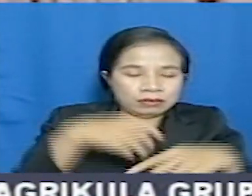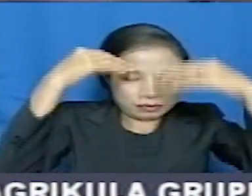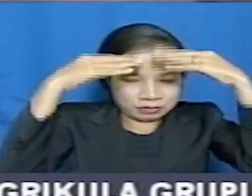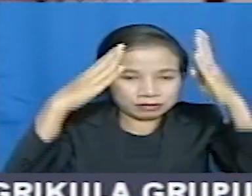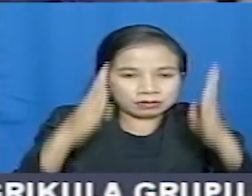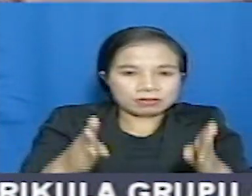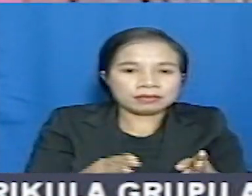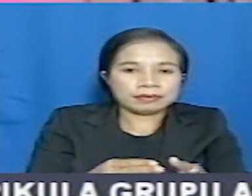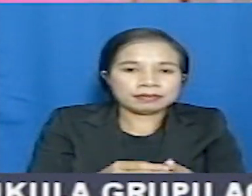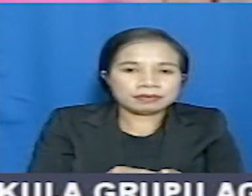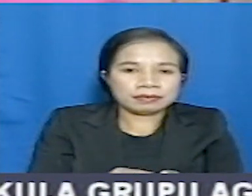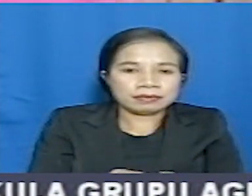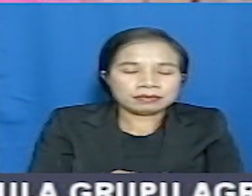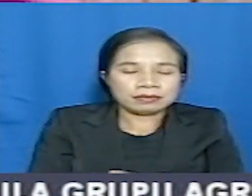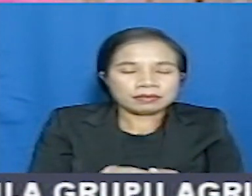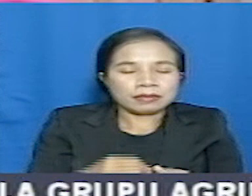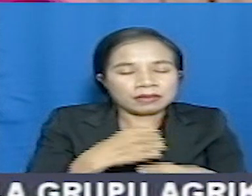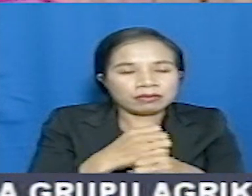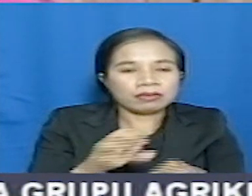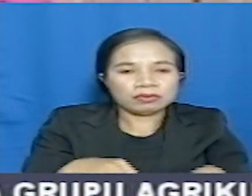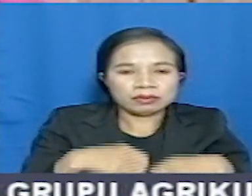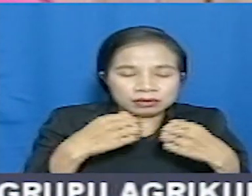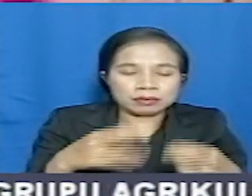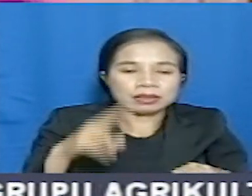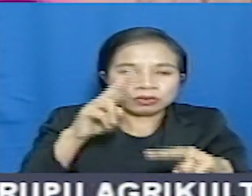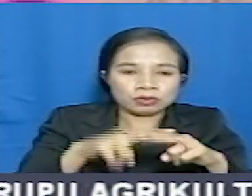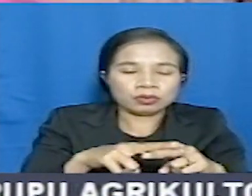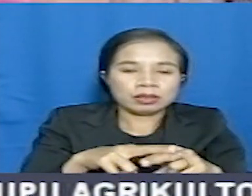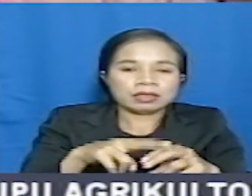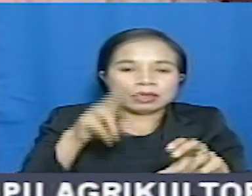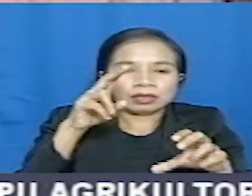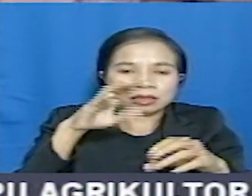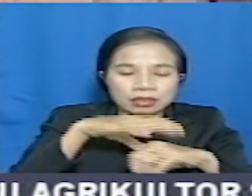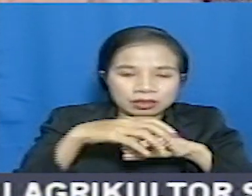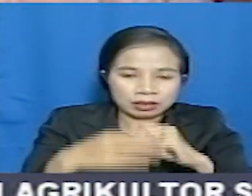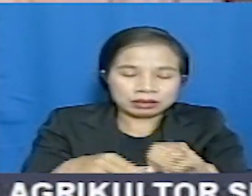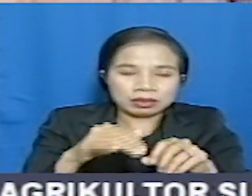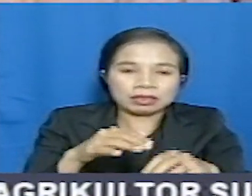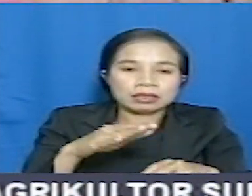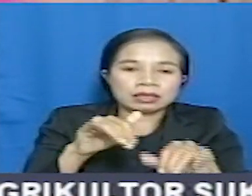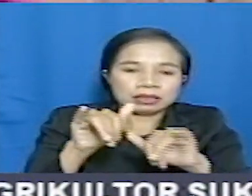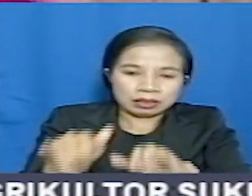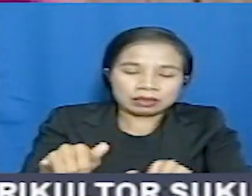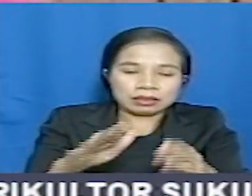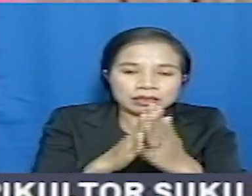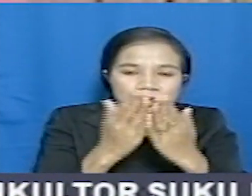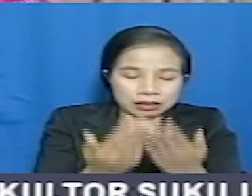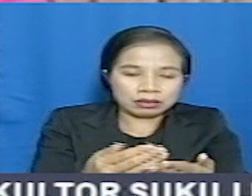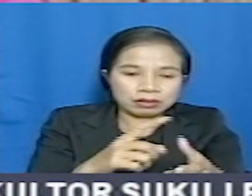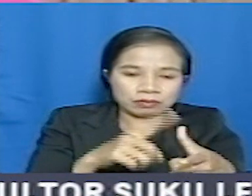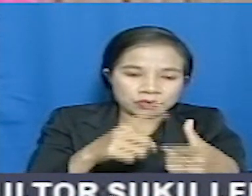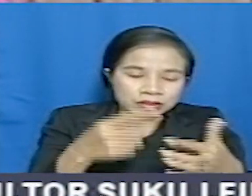sira aranza fali manera ida sira turi harai. Ne para sira lata sira ne kader nu ne bahe kader leten dapus de sira